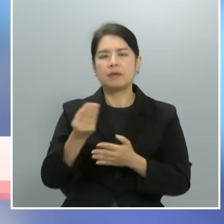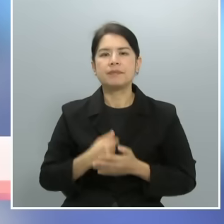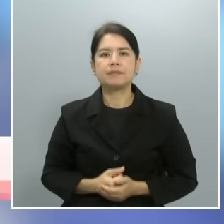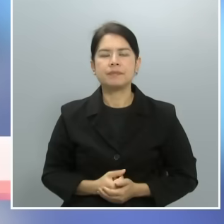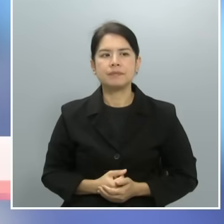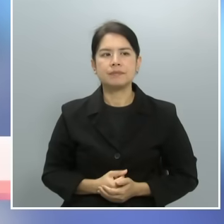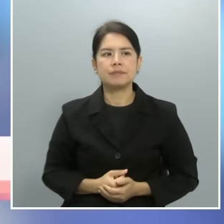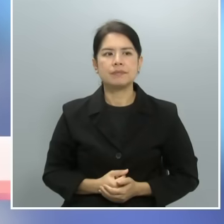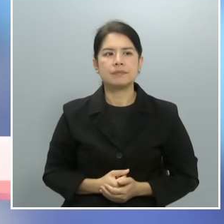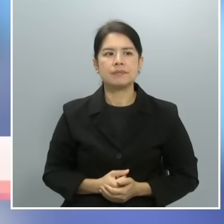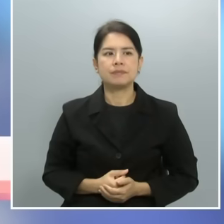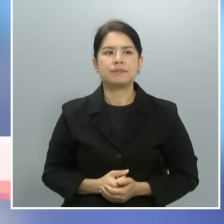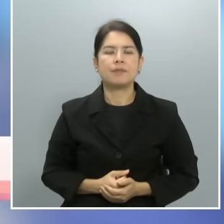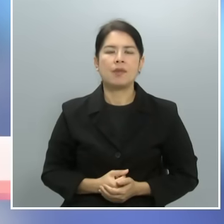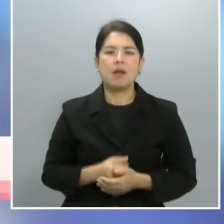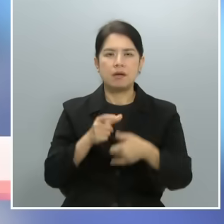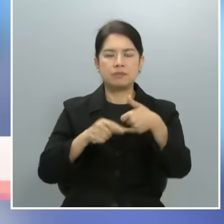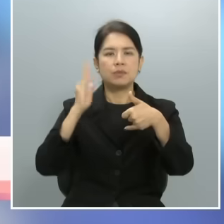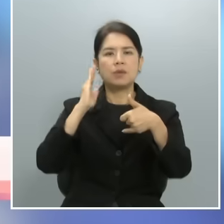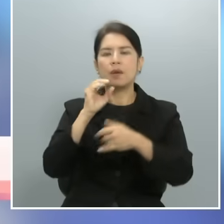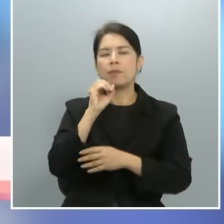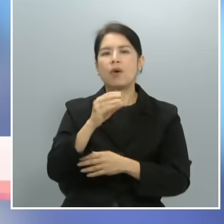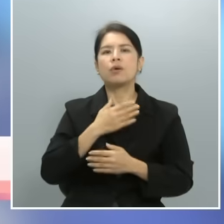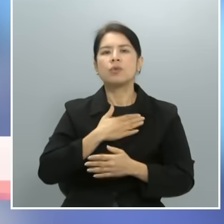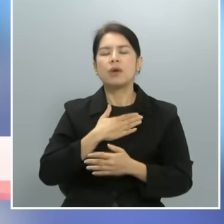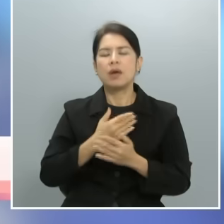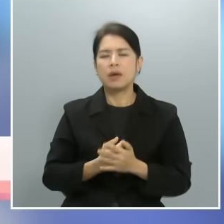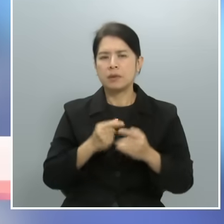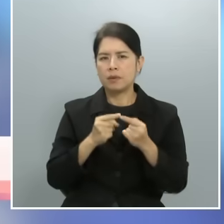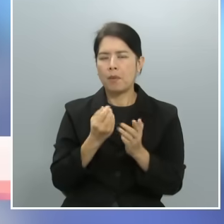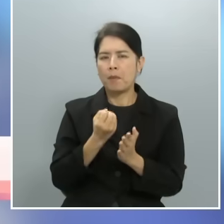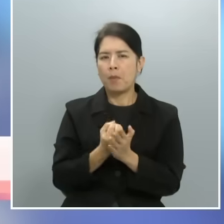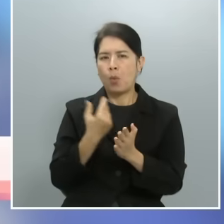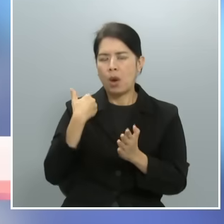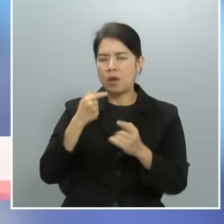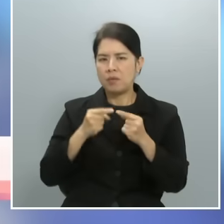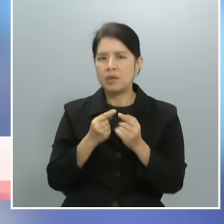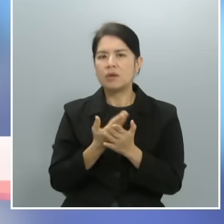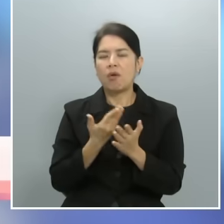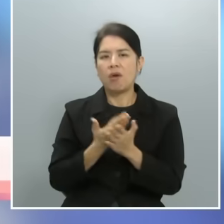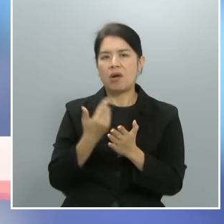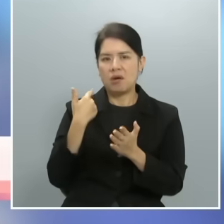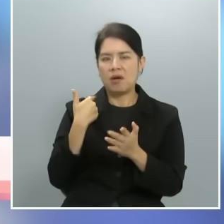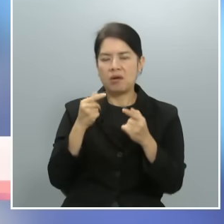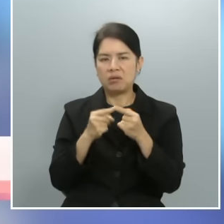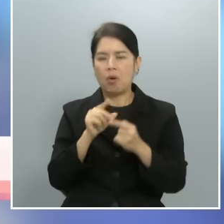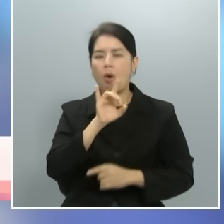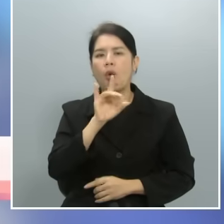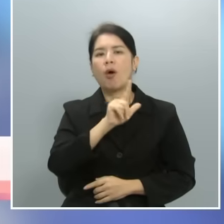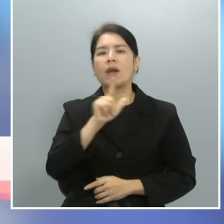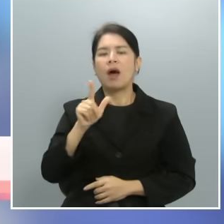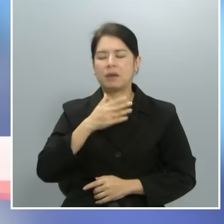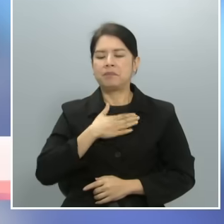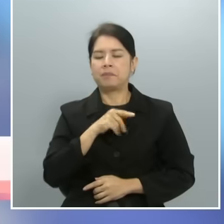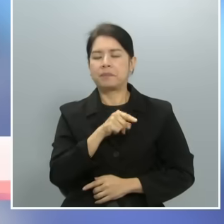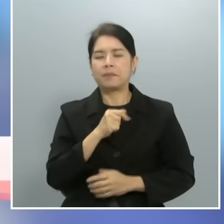เนี่ยเขาบอกว่าเขาเนี่ยมีเงินจากการขายหุ้นบริษัทอลูมิเนียมเป็นร้อยๆล้านบาททั้งฝั่งของผู้ชายคนนี้ยัง